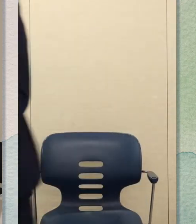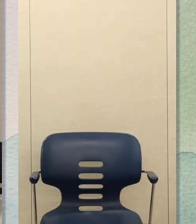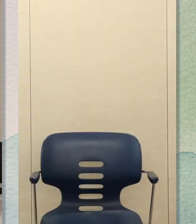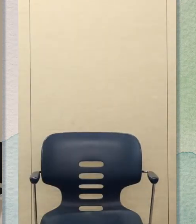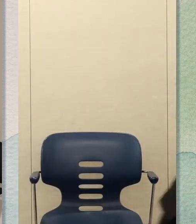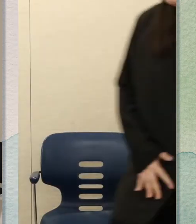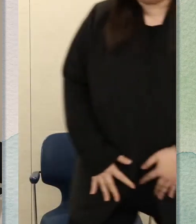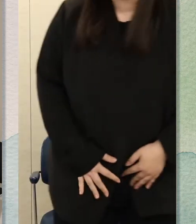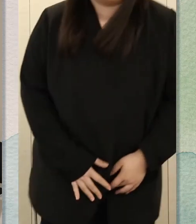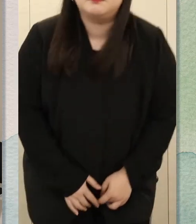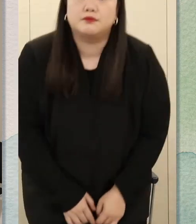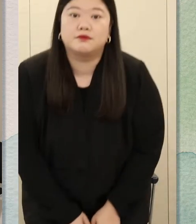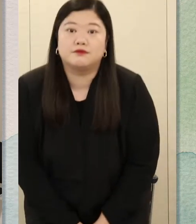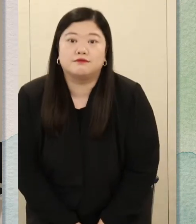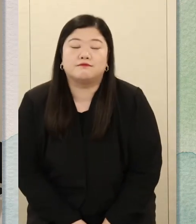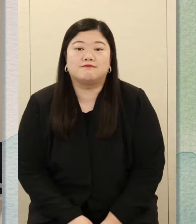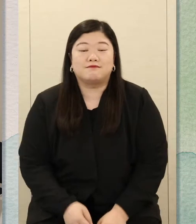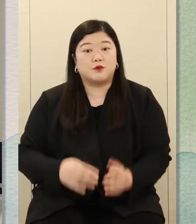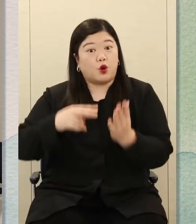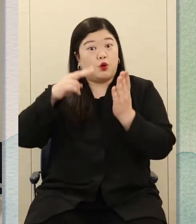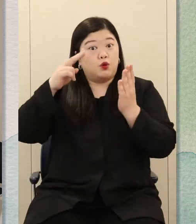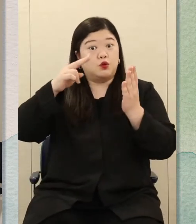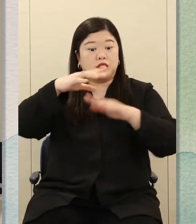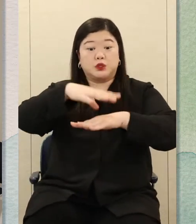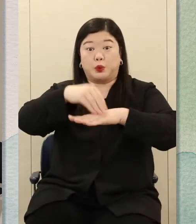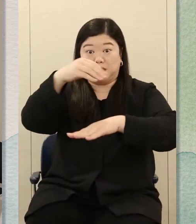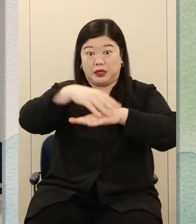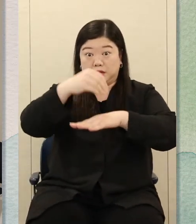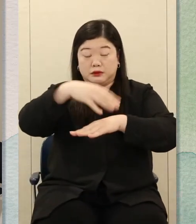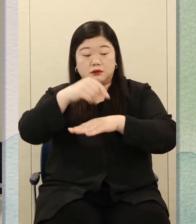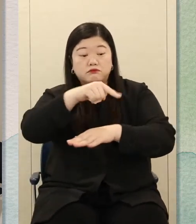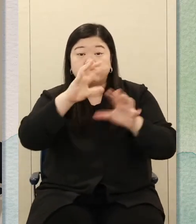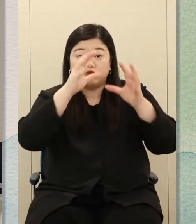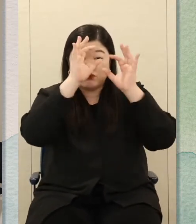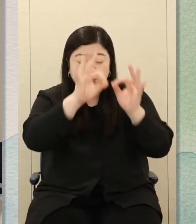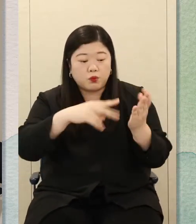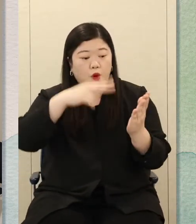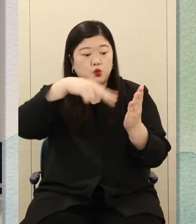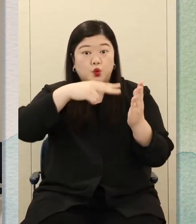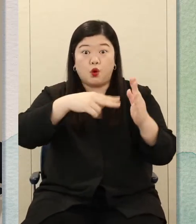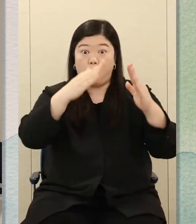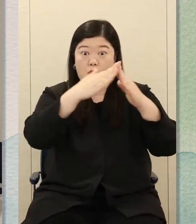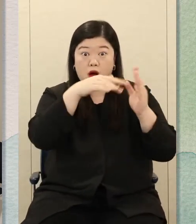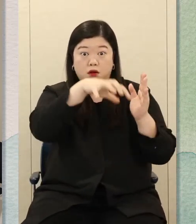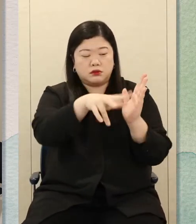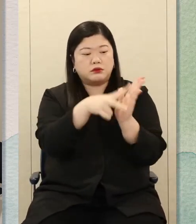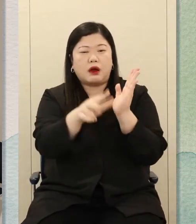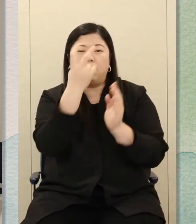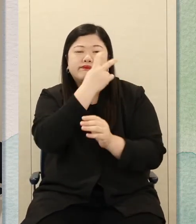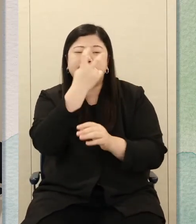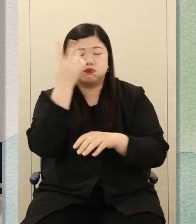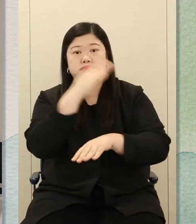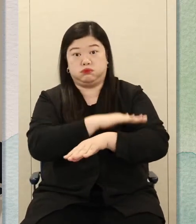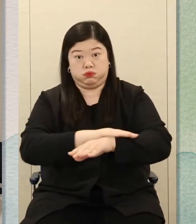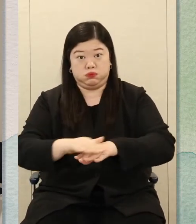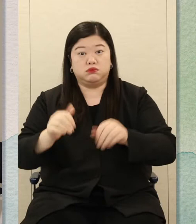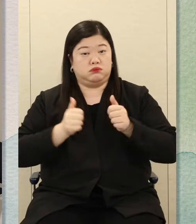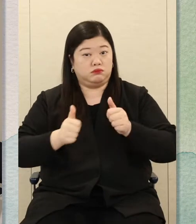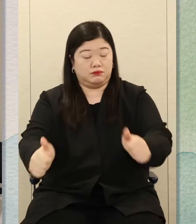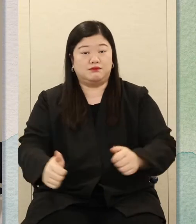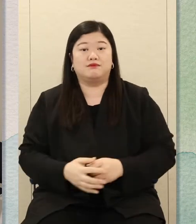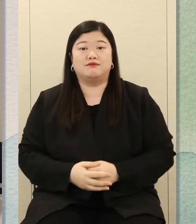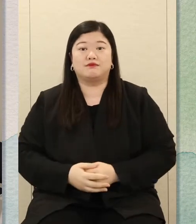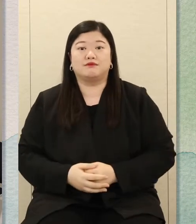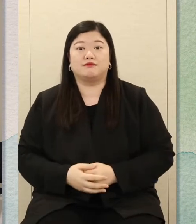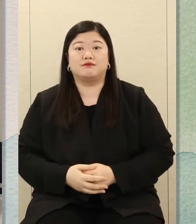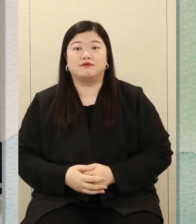이제 자료를 스웨덴 같은 경우에는 도서관에서 자료를 제공하거든요. 그래서 그런 부분들도 좀 생각하시면 될 것